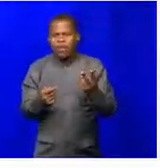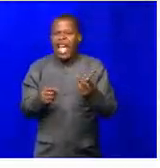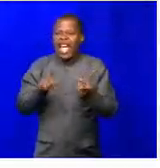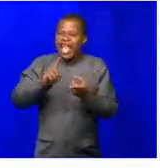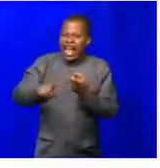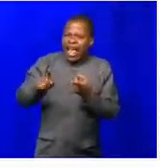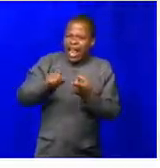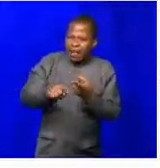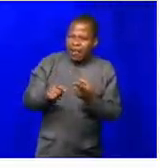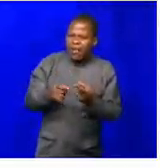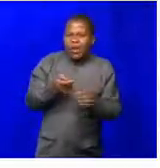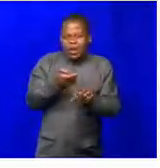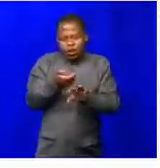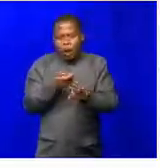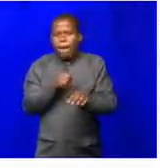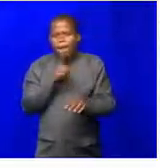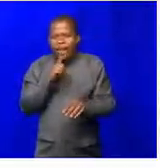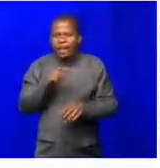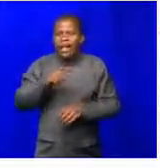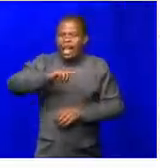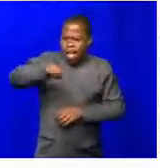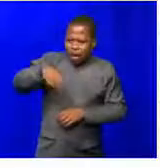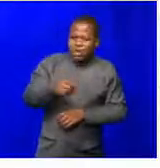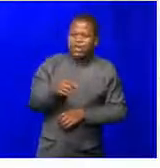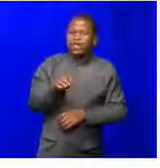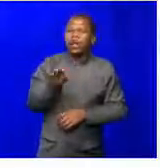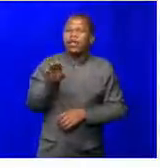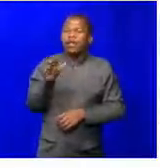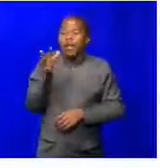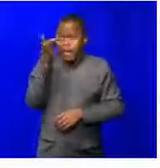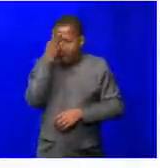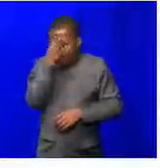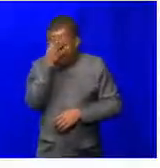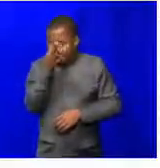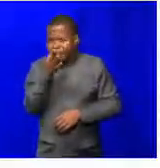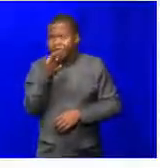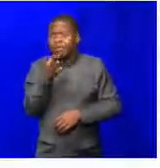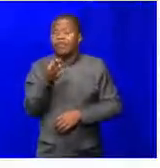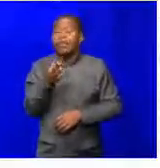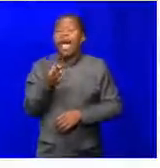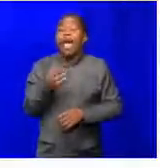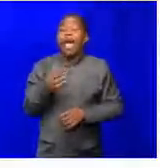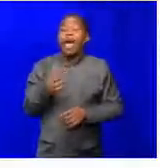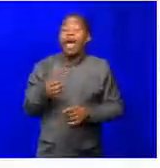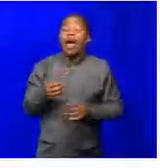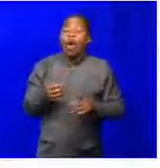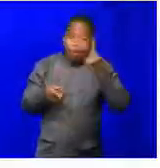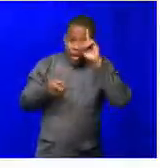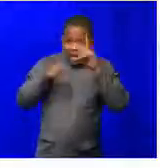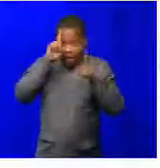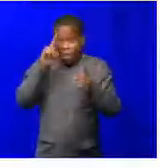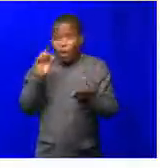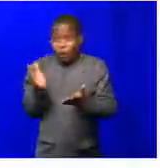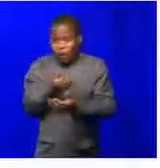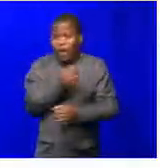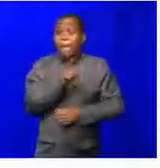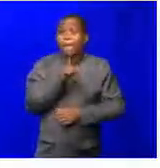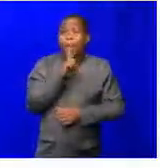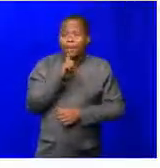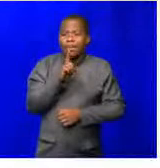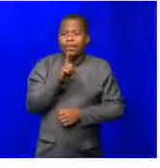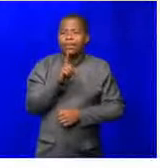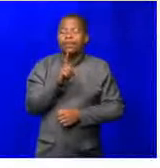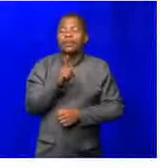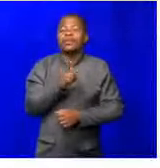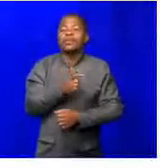lomdlalo kodwa-ke esigabeni sesibili abese sekafaka imandla njengoba emathuba bawatholile. Nanoma ahlasele lamacembu kodwa-ke liqembu